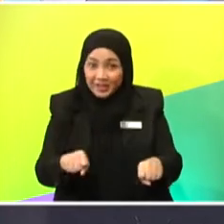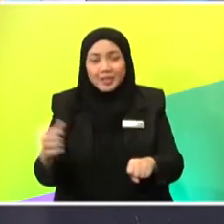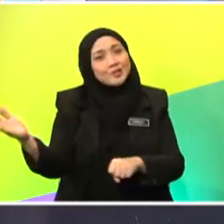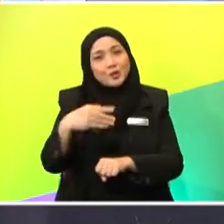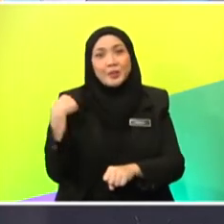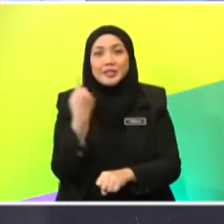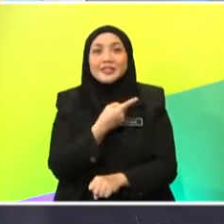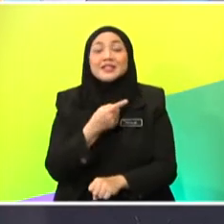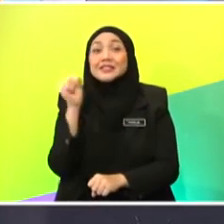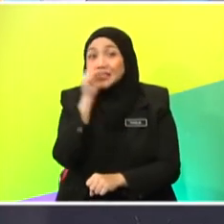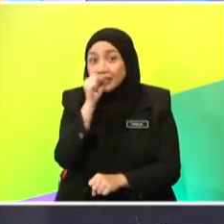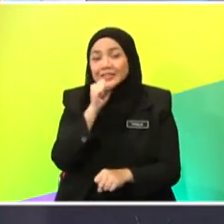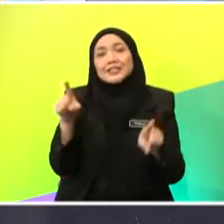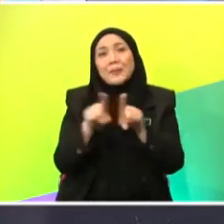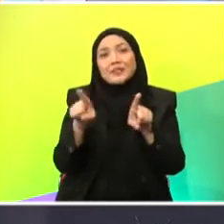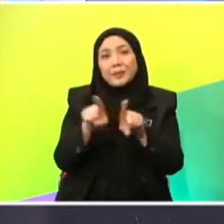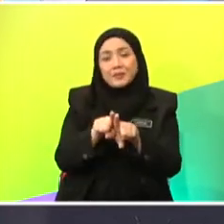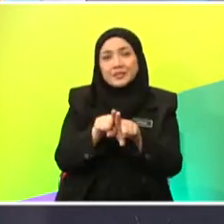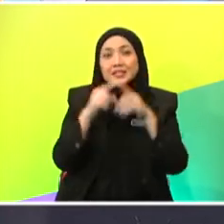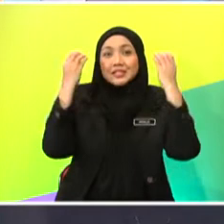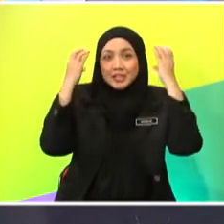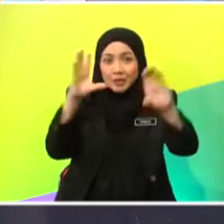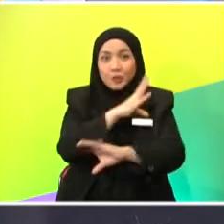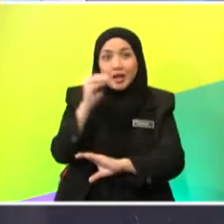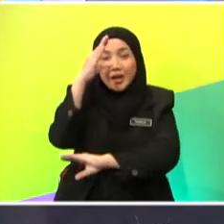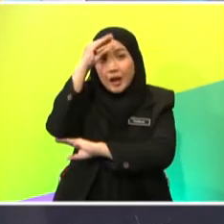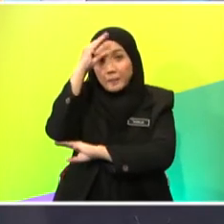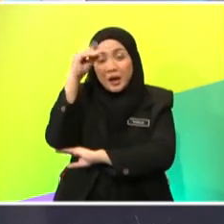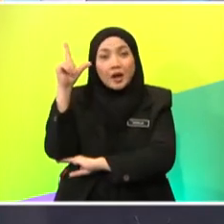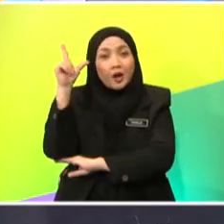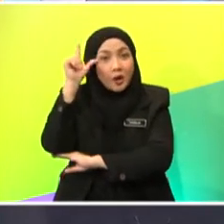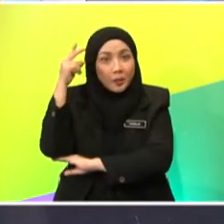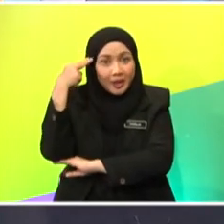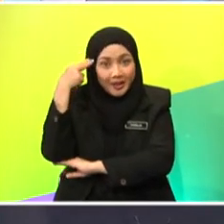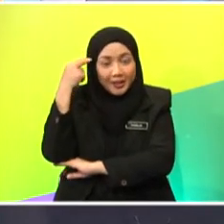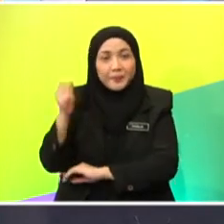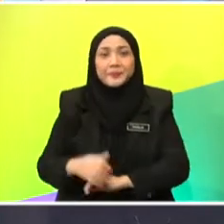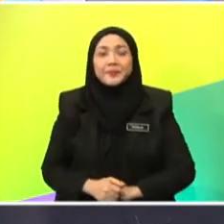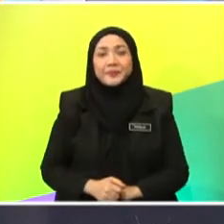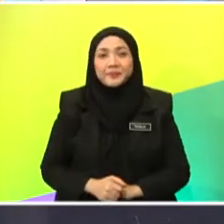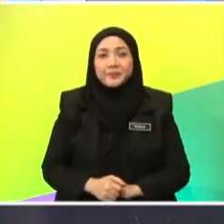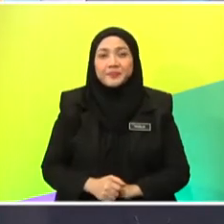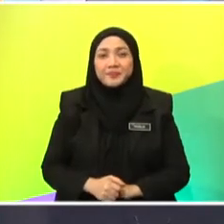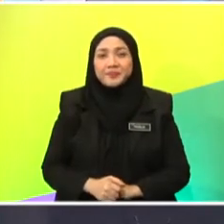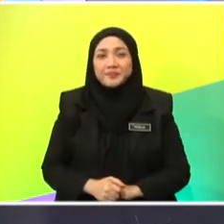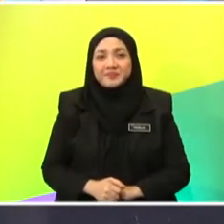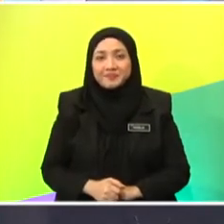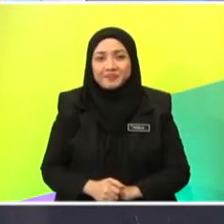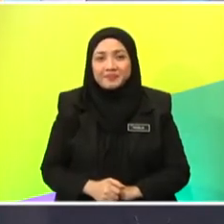itu nyanyi = C Oke terima kasih Cikgu baik penyanyi sama-sama